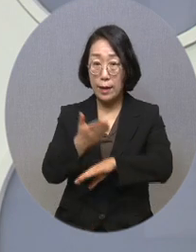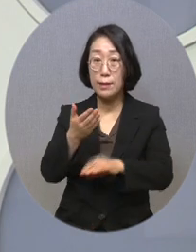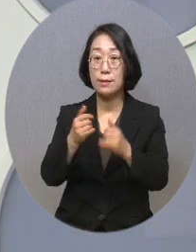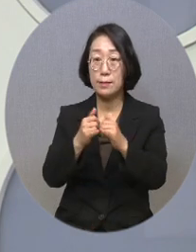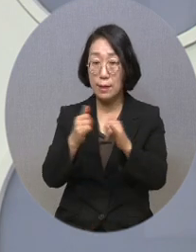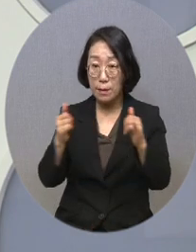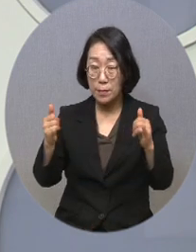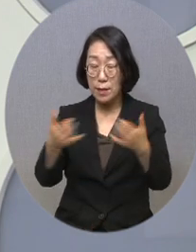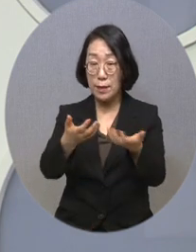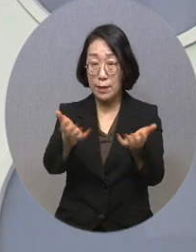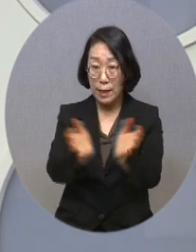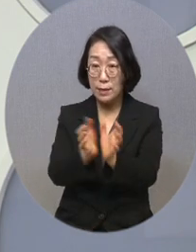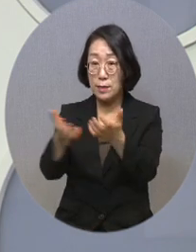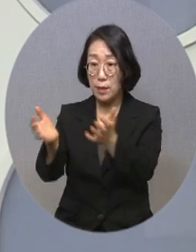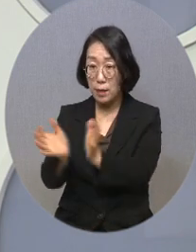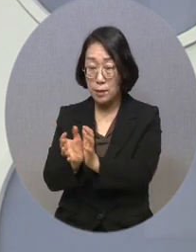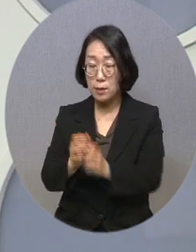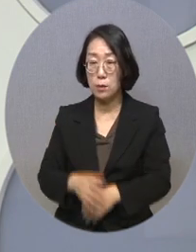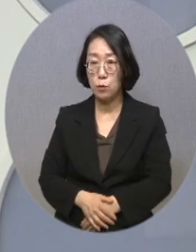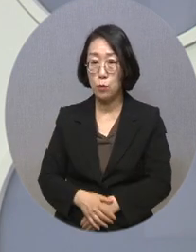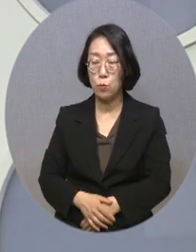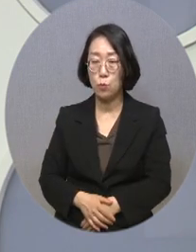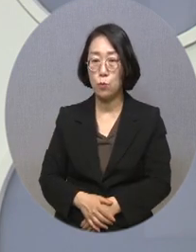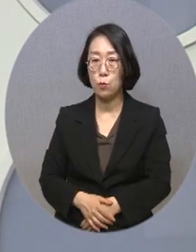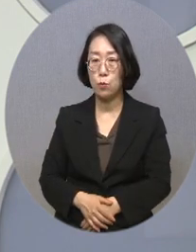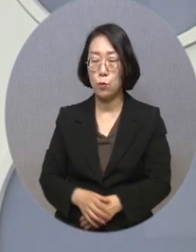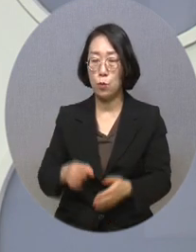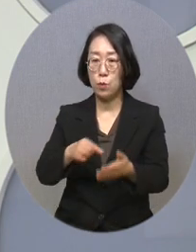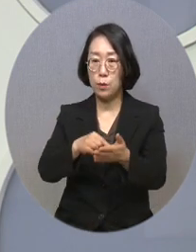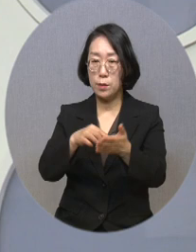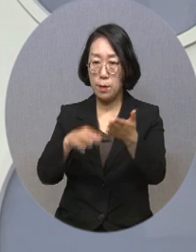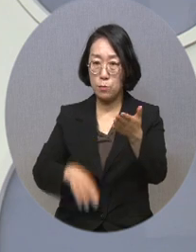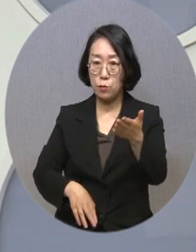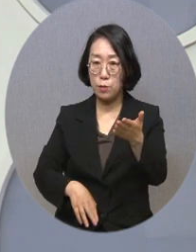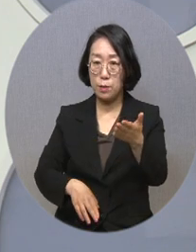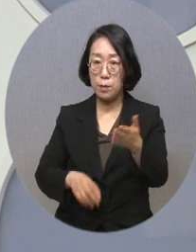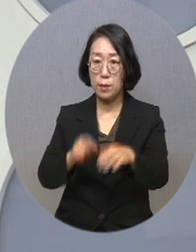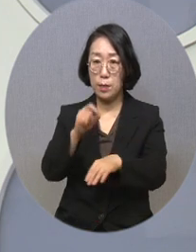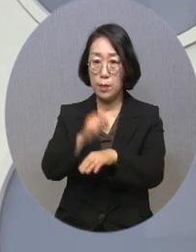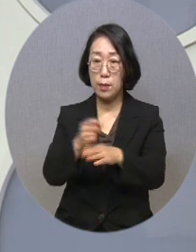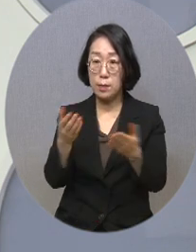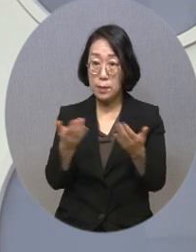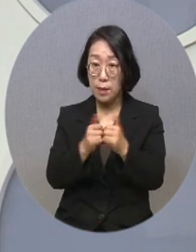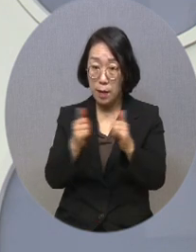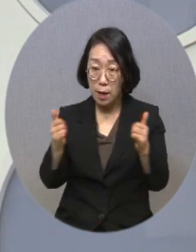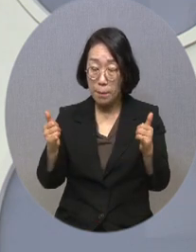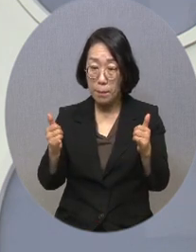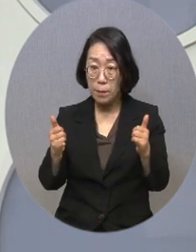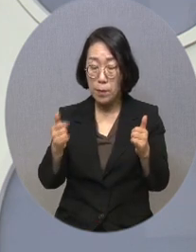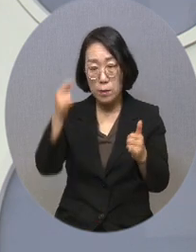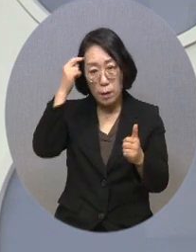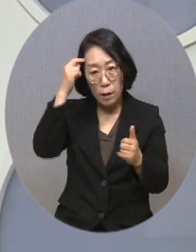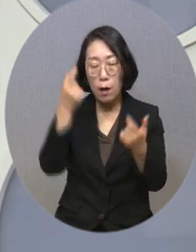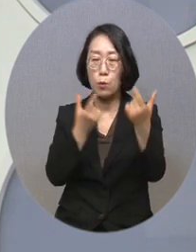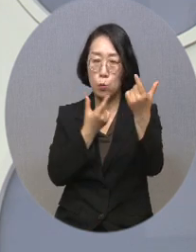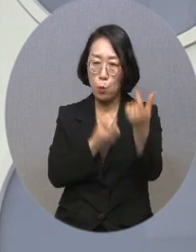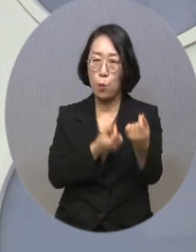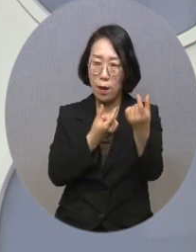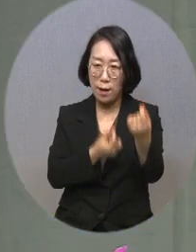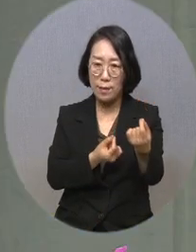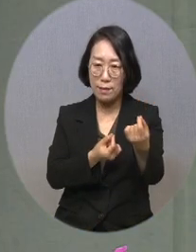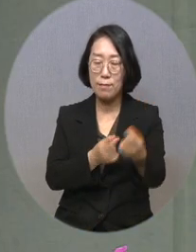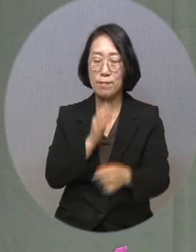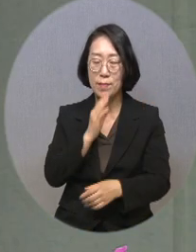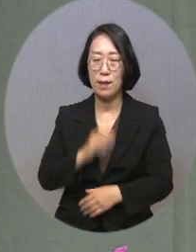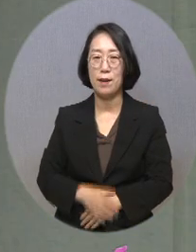자격사 단체에서도 우리 세무사 회에서 주장하는 것에 동의하고 이렇게 했다고 하는 그 말씀을